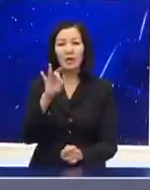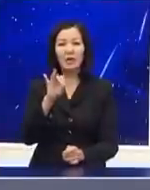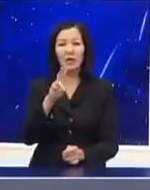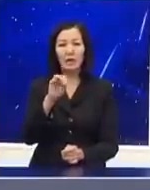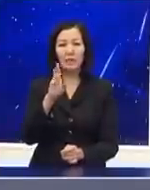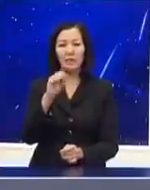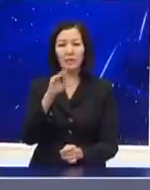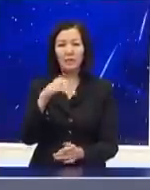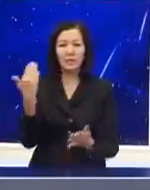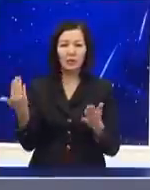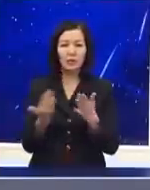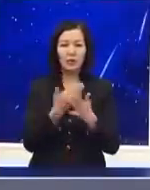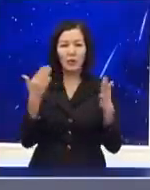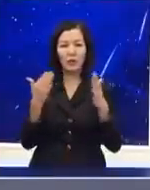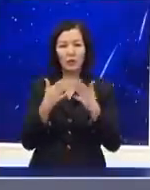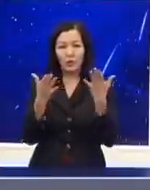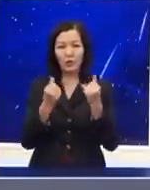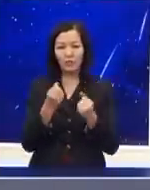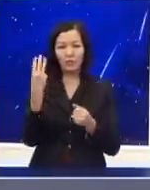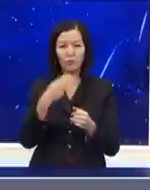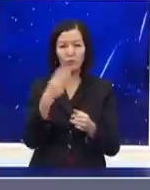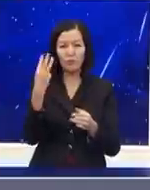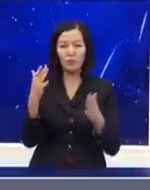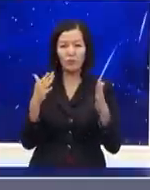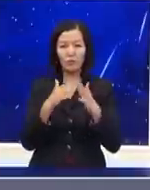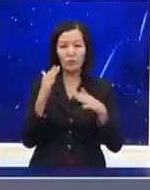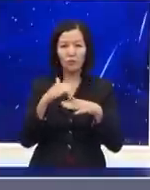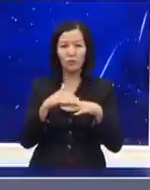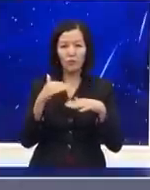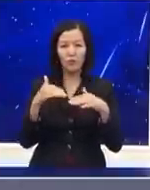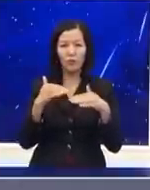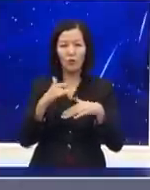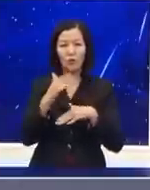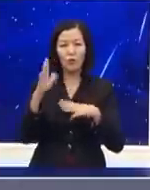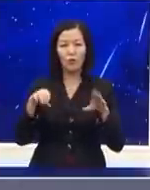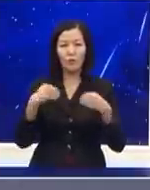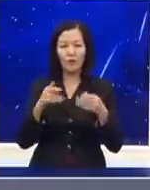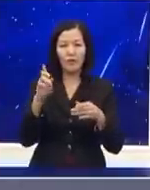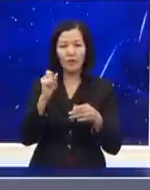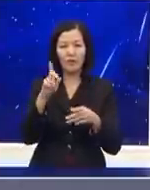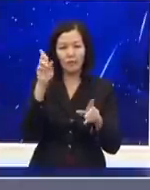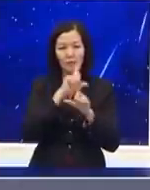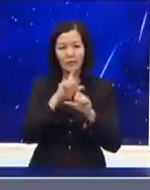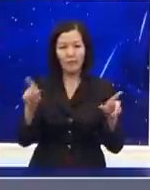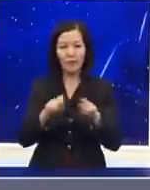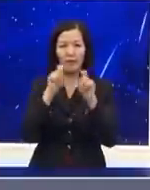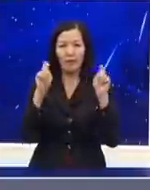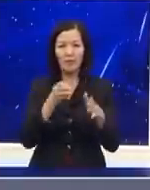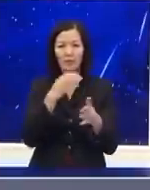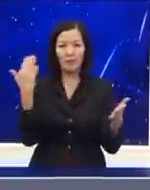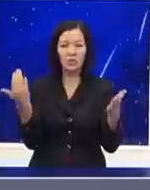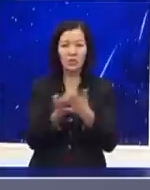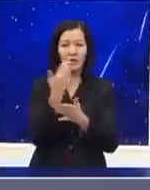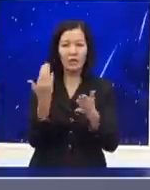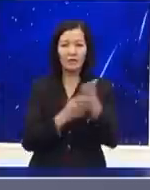Райымбектіктер қоныс тойын тойлап жатыр. Нарынқолда 33 тұрғын үй қолданысқа берілді. Бірнеше мемлекеттік мекеме ғимараты ашылды. Ақжолтай жаңалықтар